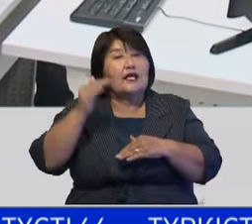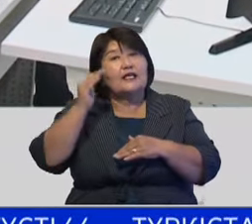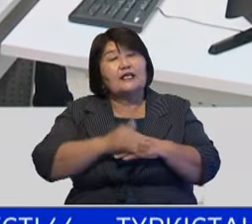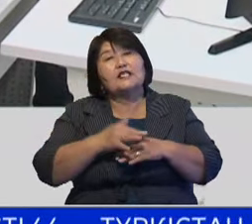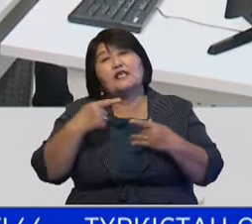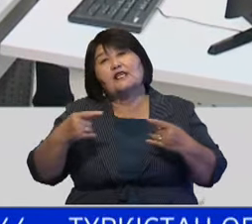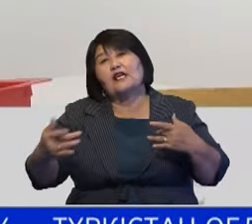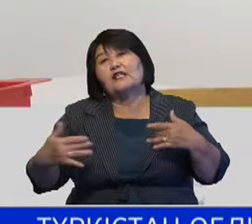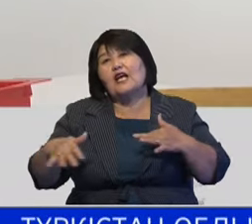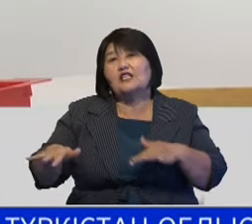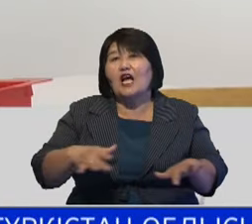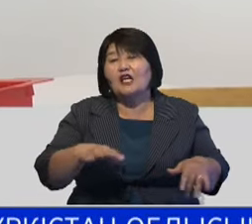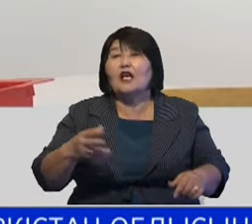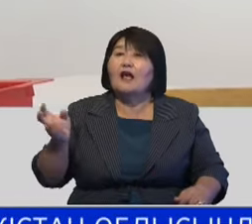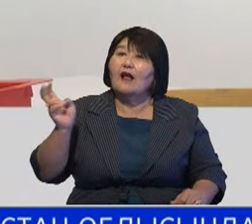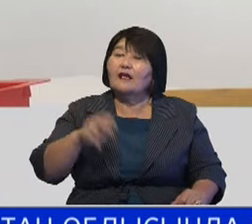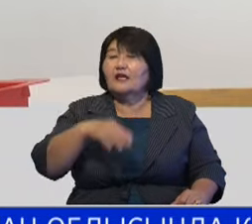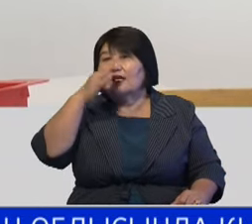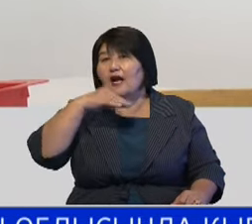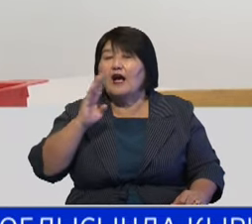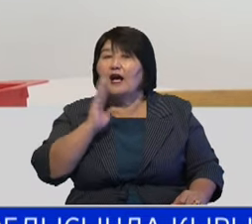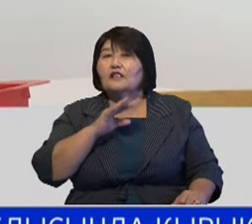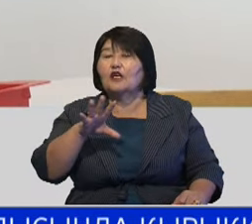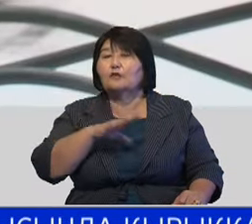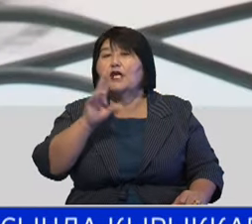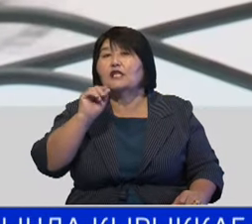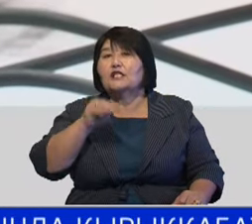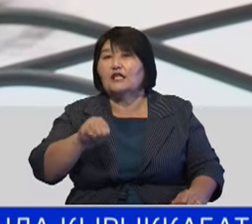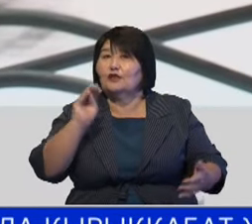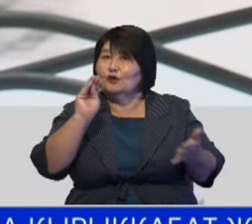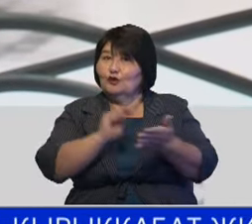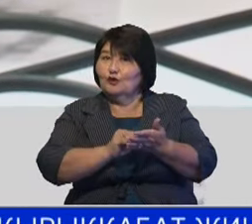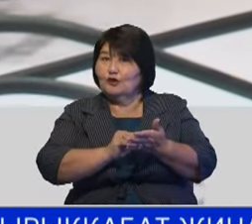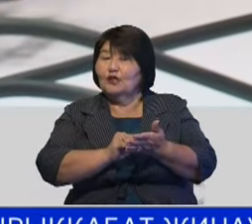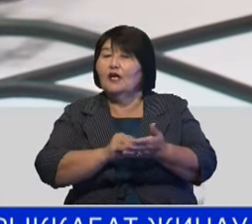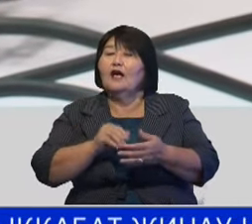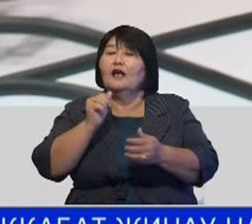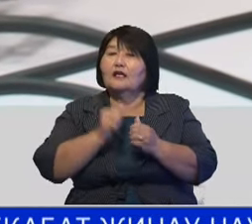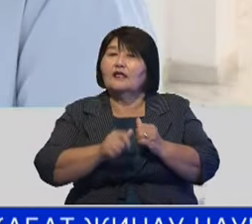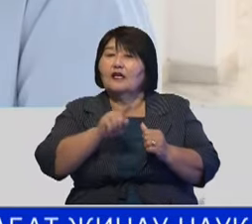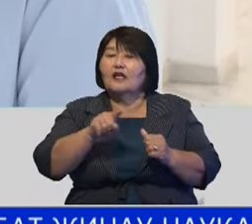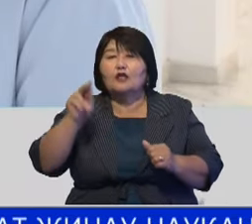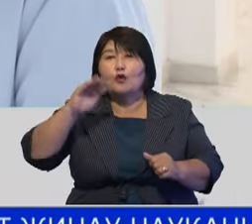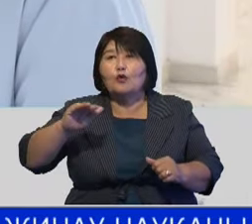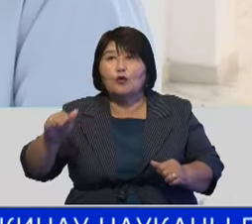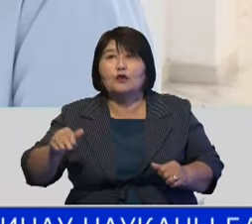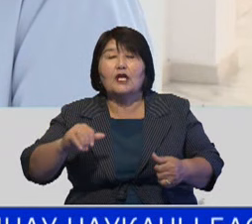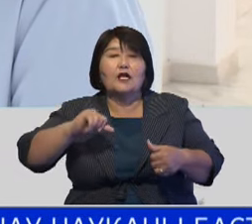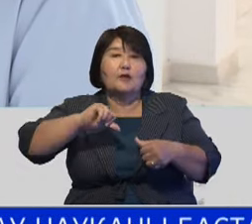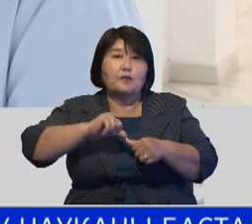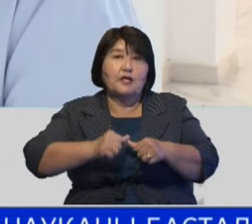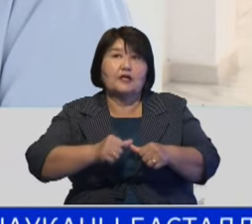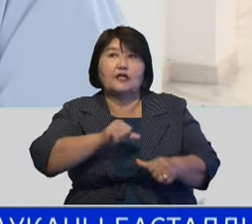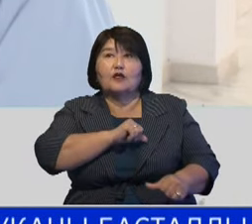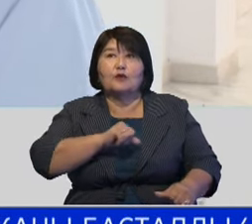Кешкілік шаралар болады. Келгелі ата-анамен біз чат құрдық. Келген әр оқушыға бекітілген